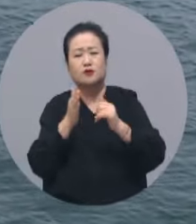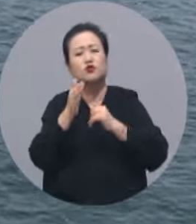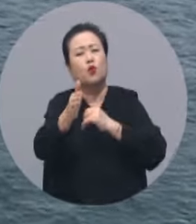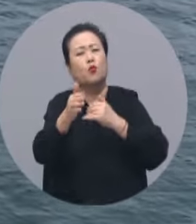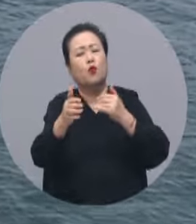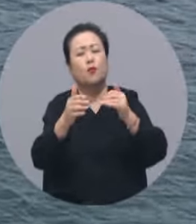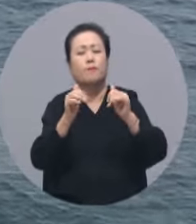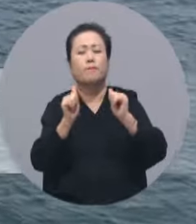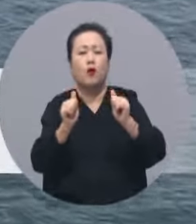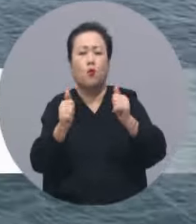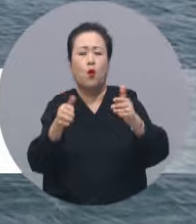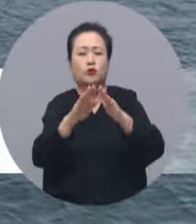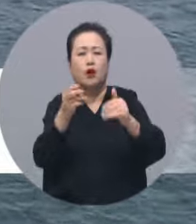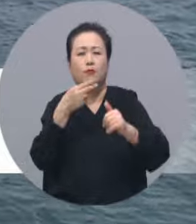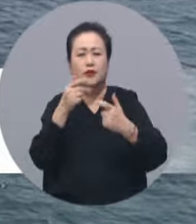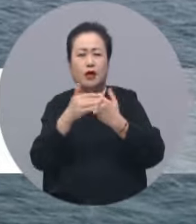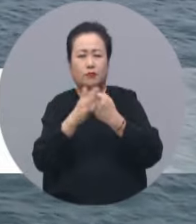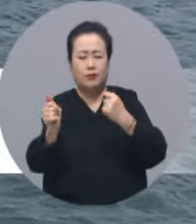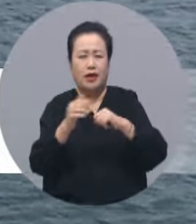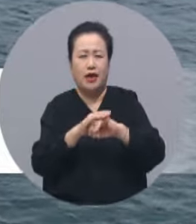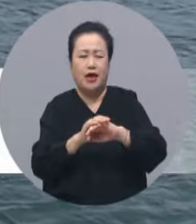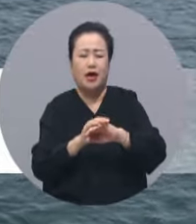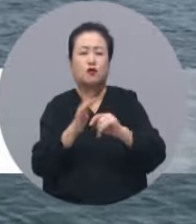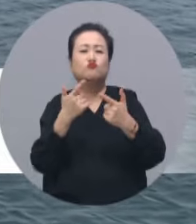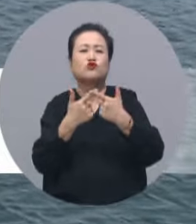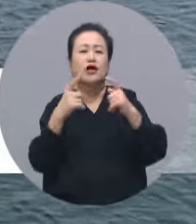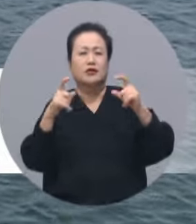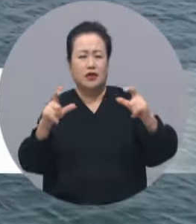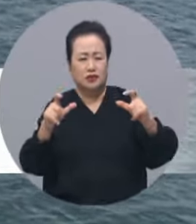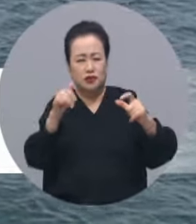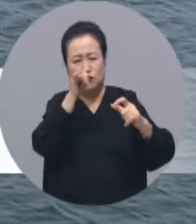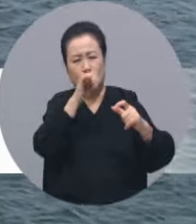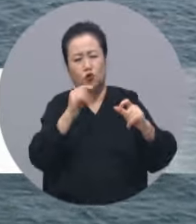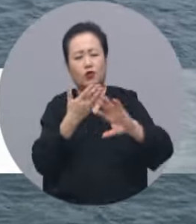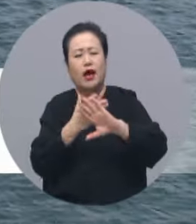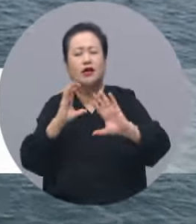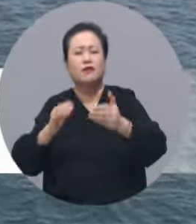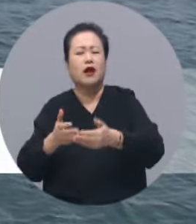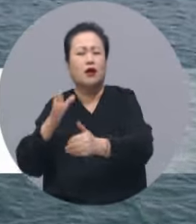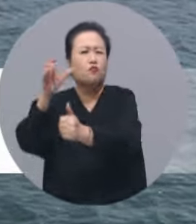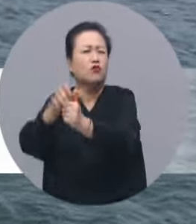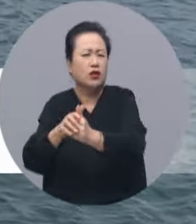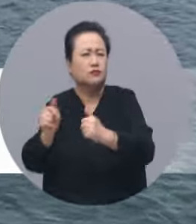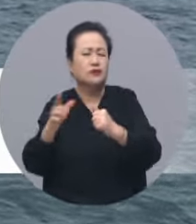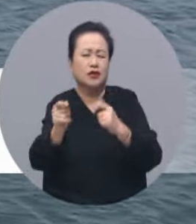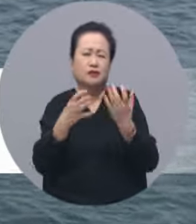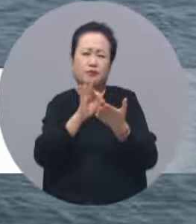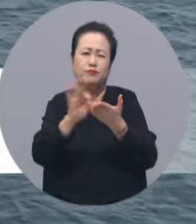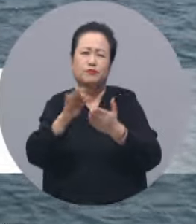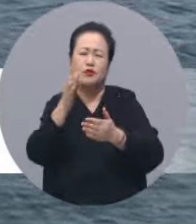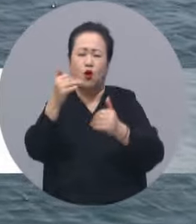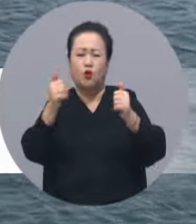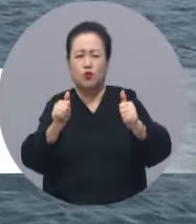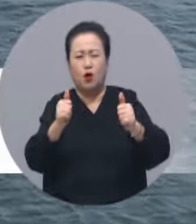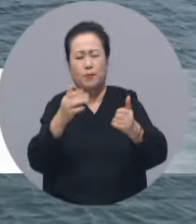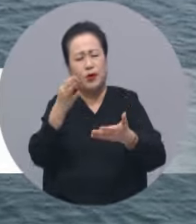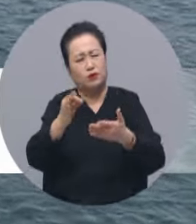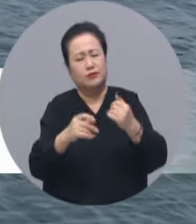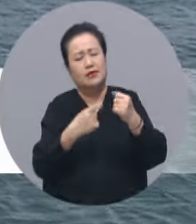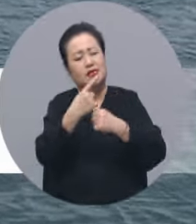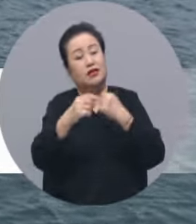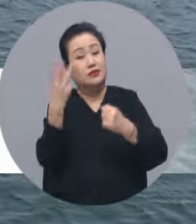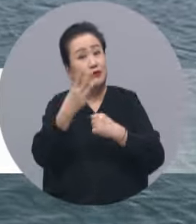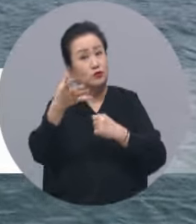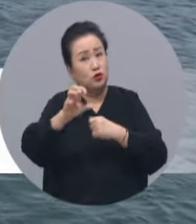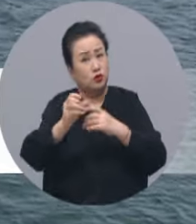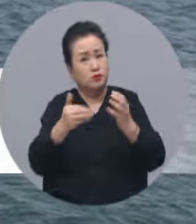없다 보니 부산의 선사들도 해외에서 소송을 해야 합니다. 이 과정에서 해외로 뿌려지는 소송 비용만 연간 3천억 원이